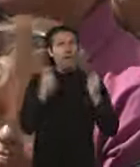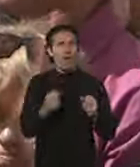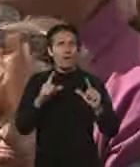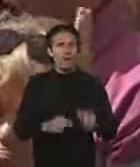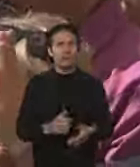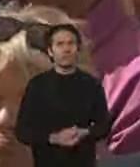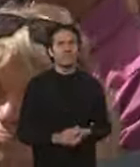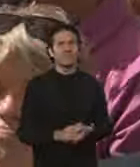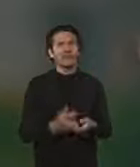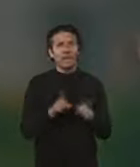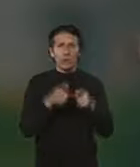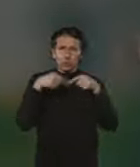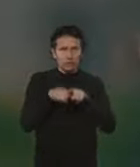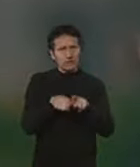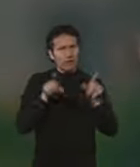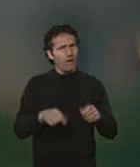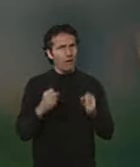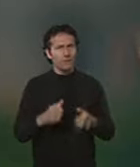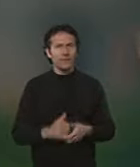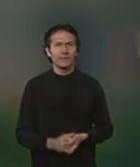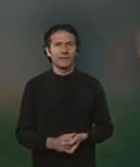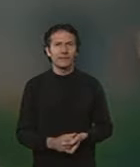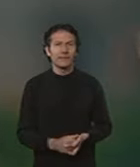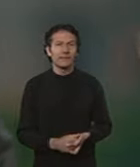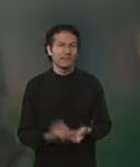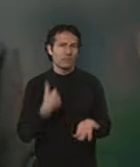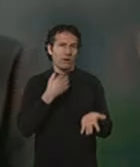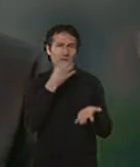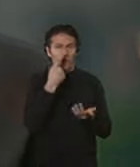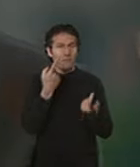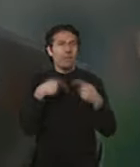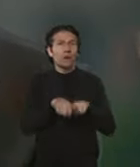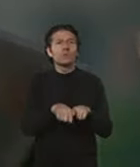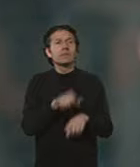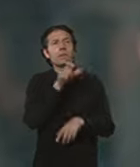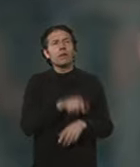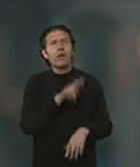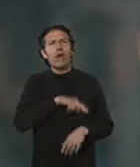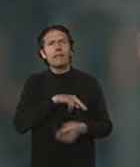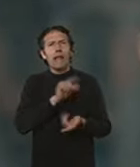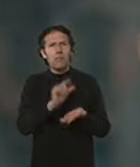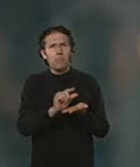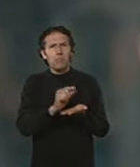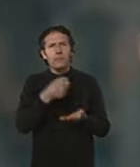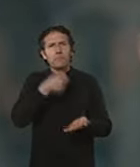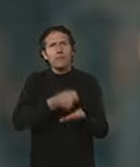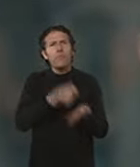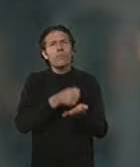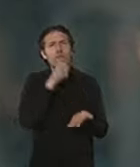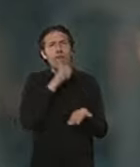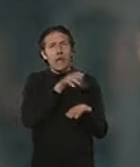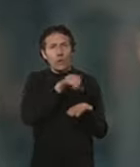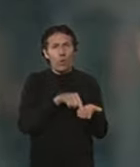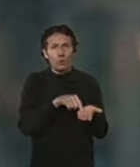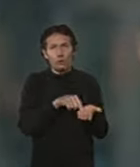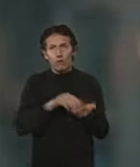question question de justice je dis d'ailleurs qu'il n'est pas juste que le petit retraité qui vit avec le minimum vieillesse ne soit